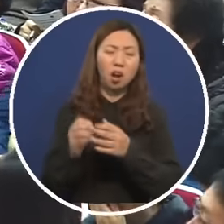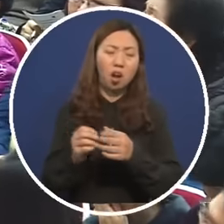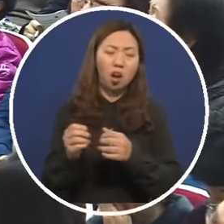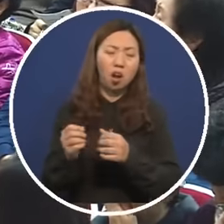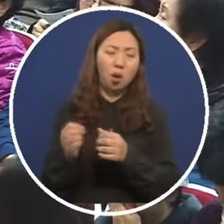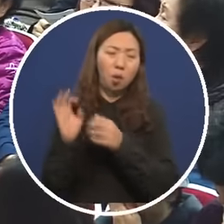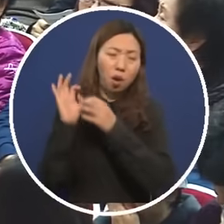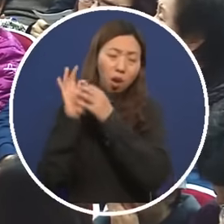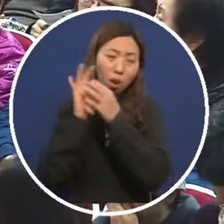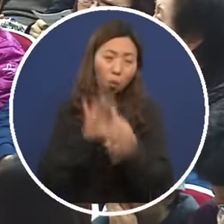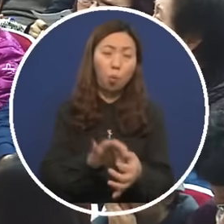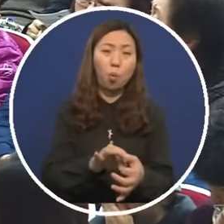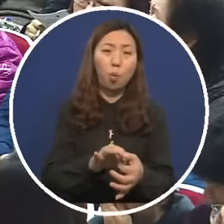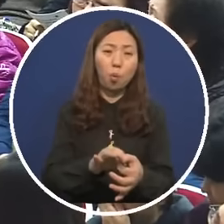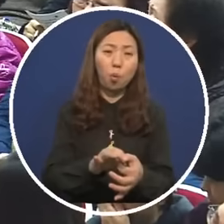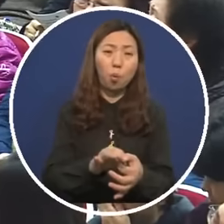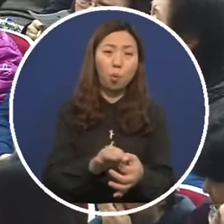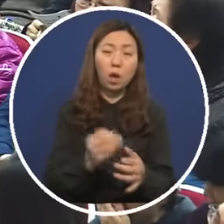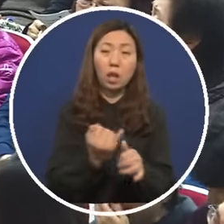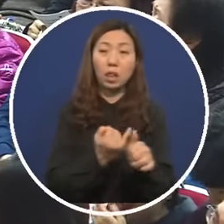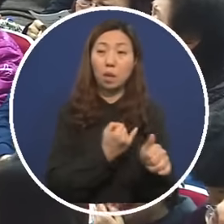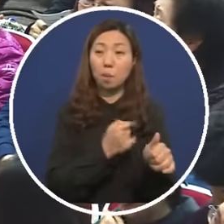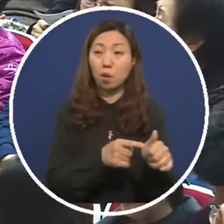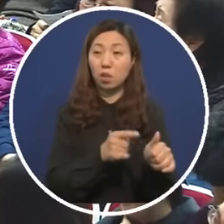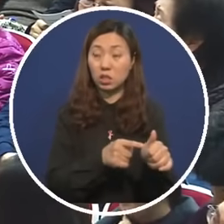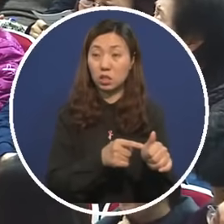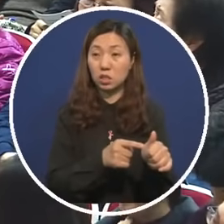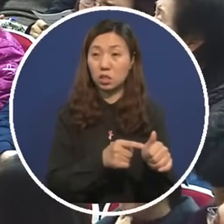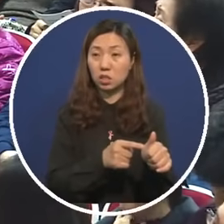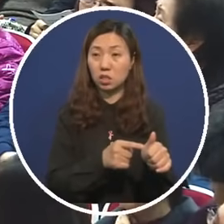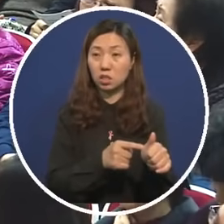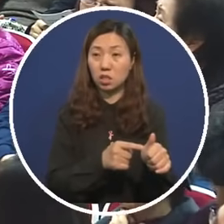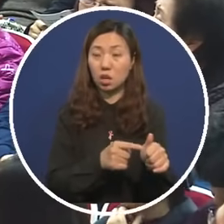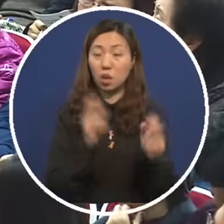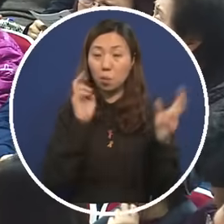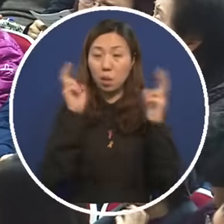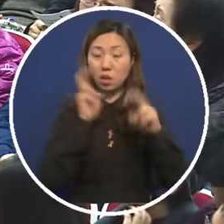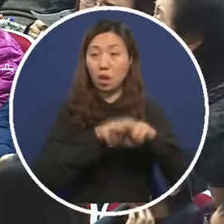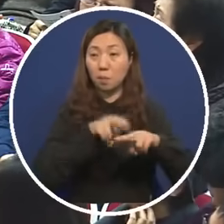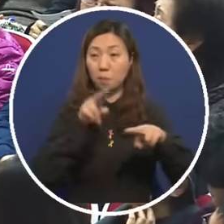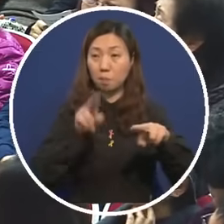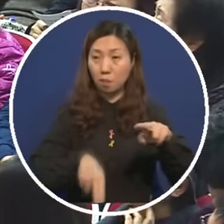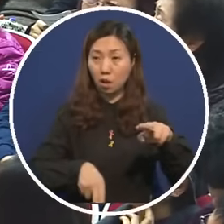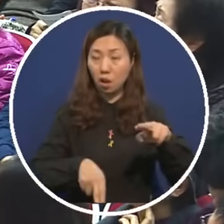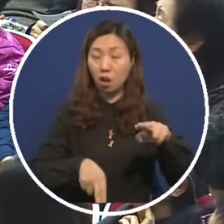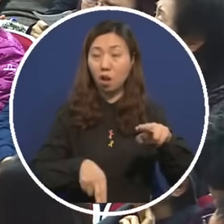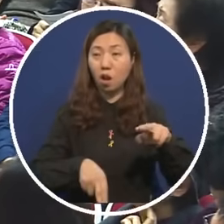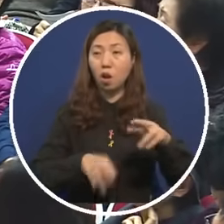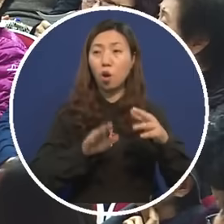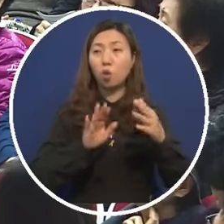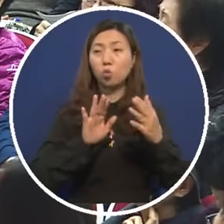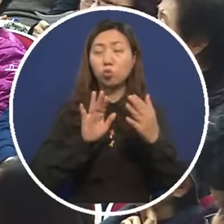네. 남편이 지금 4년 전에 정년퇴직을 했어요. 네네. 근데 이후로